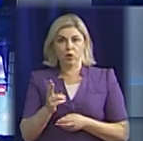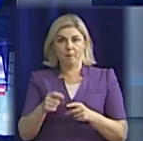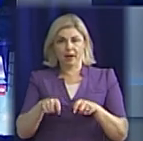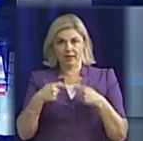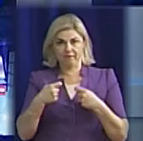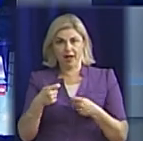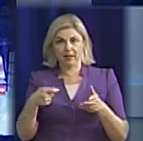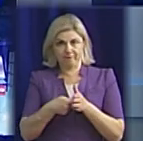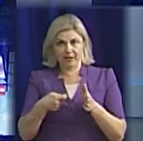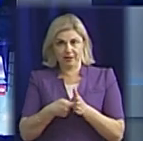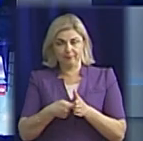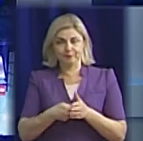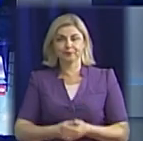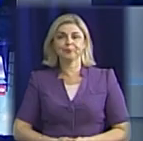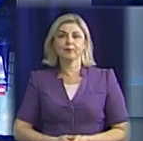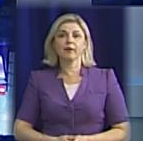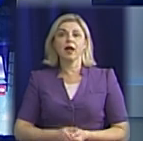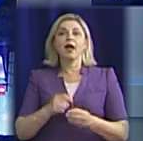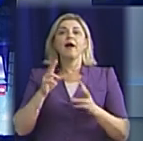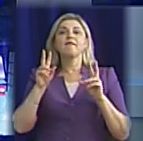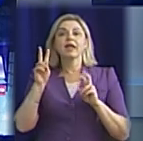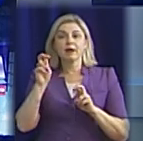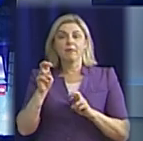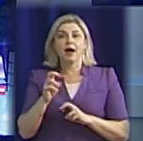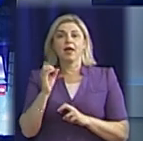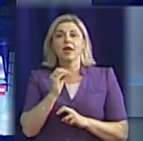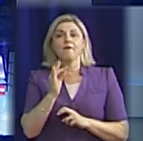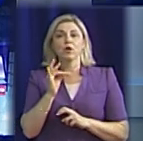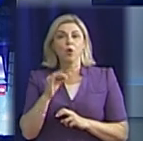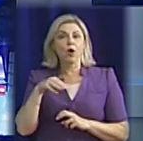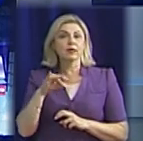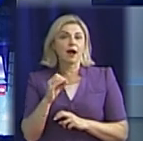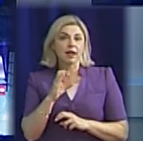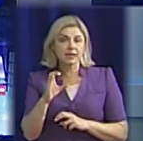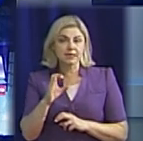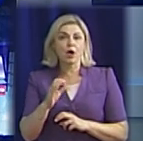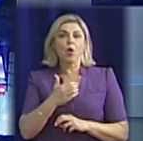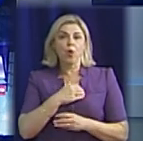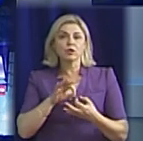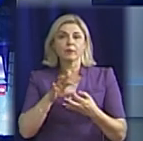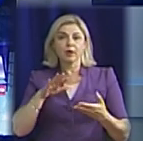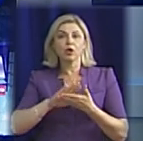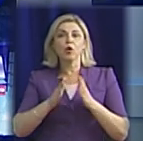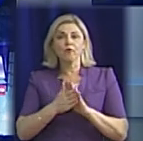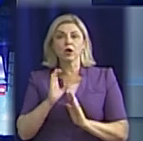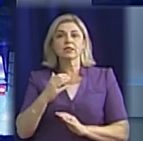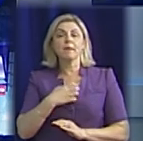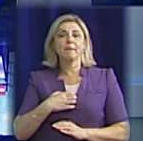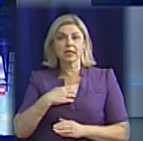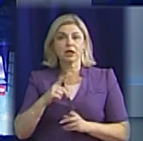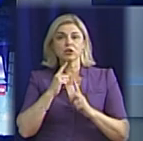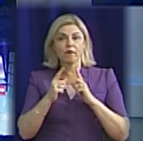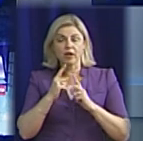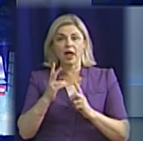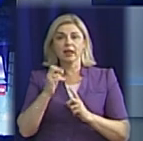І до інших подій. Фірма-перевізник «Євротранстехсервіс» хоче розірвати угоду з міськрадою на перевезення пасажирів